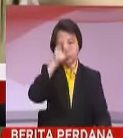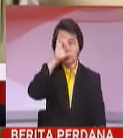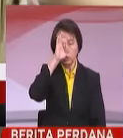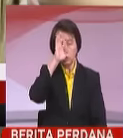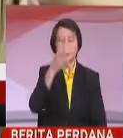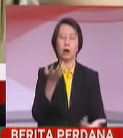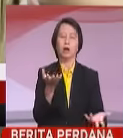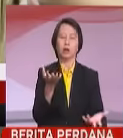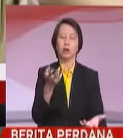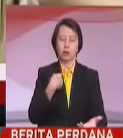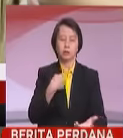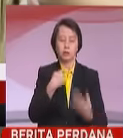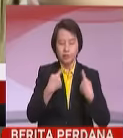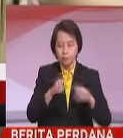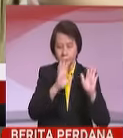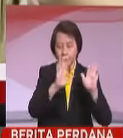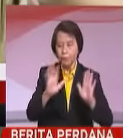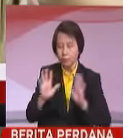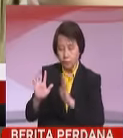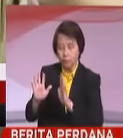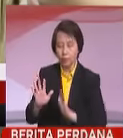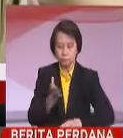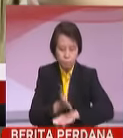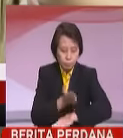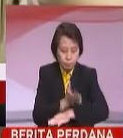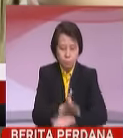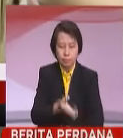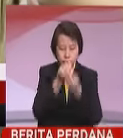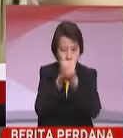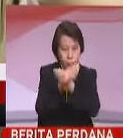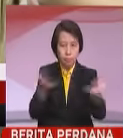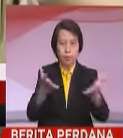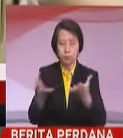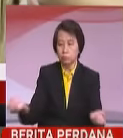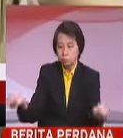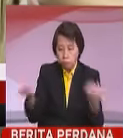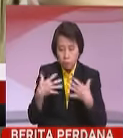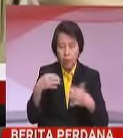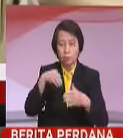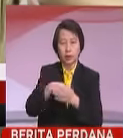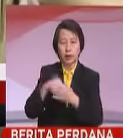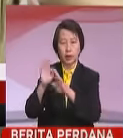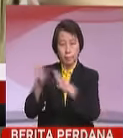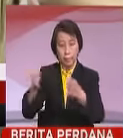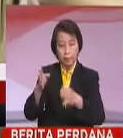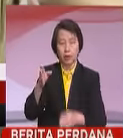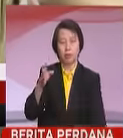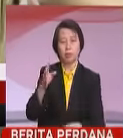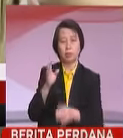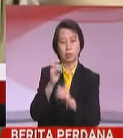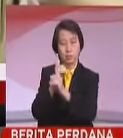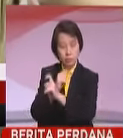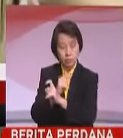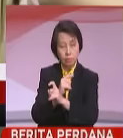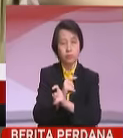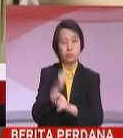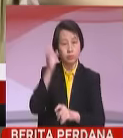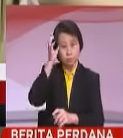kami sedang perbaiki mesej yang disampaikan dalam bahasa Mandarin dan bahasa